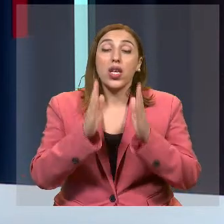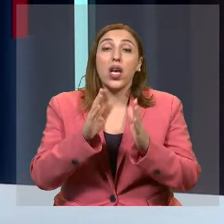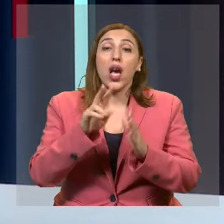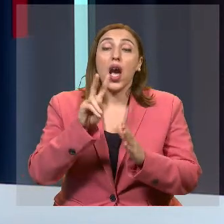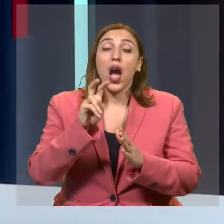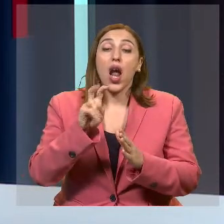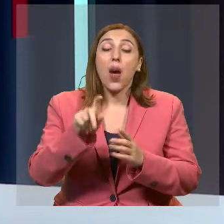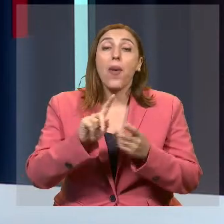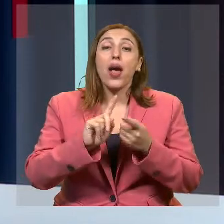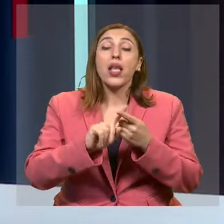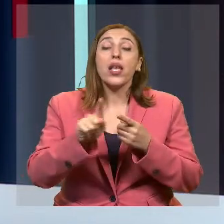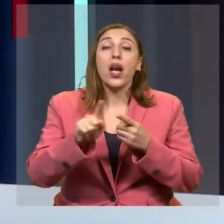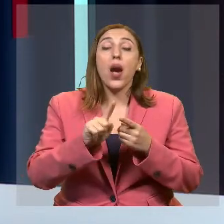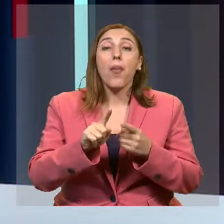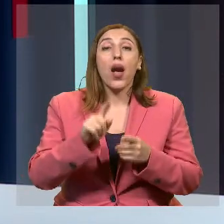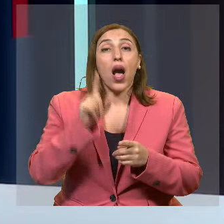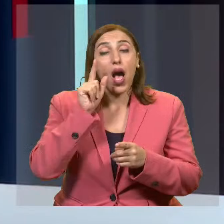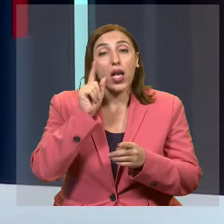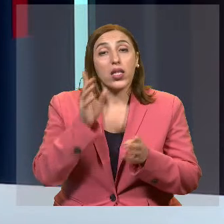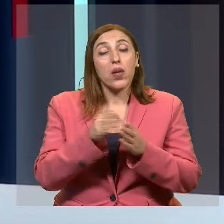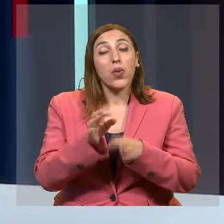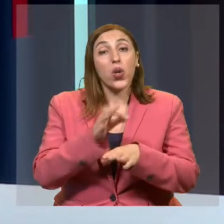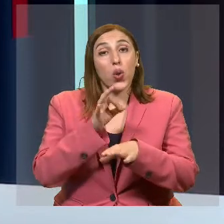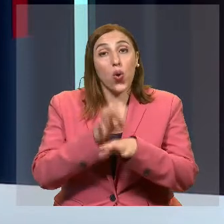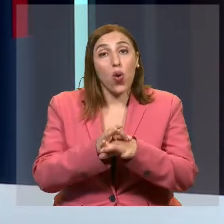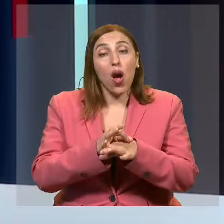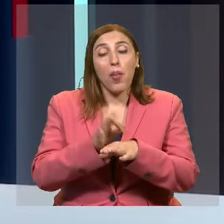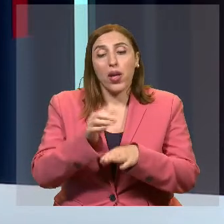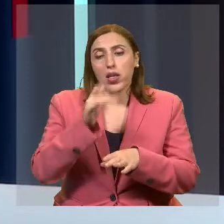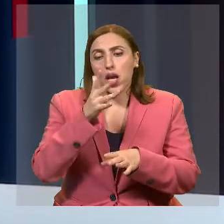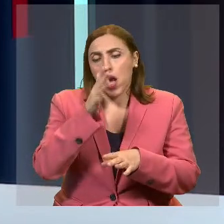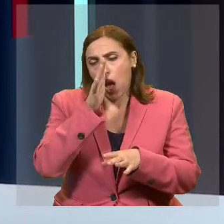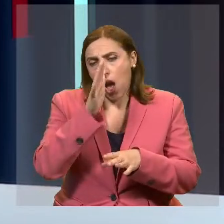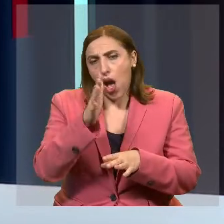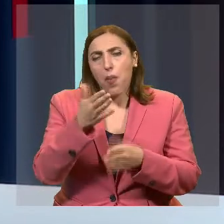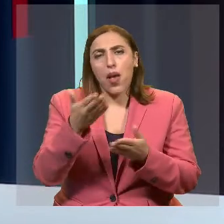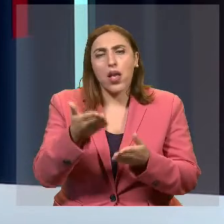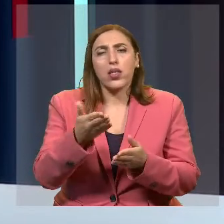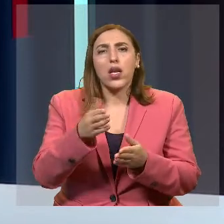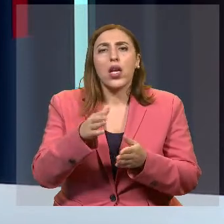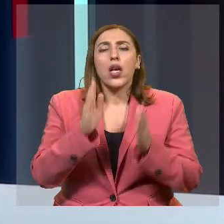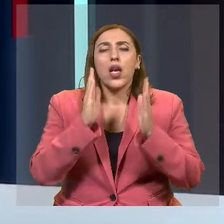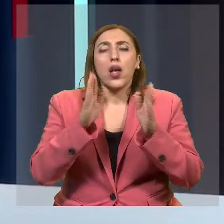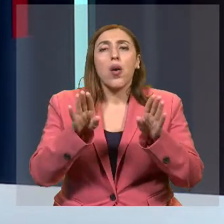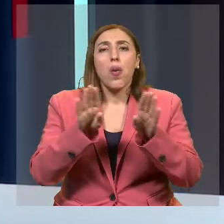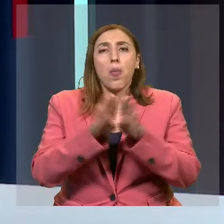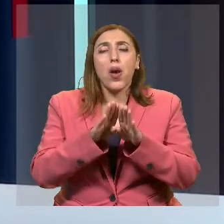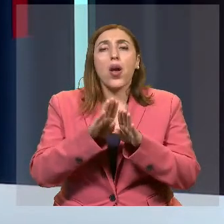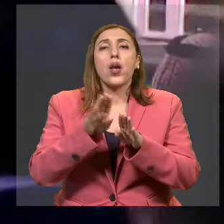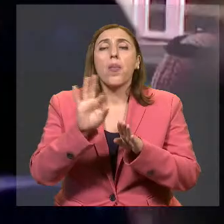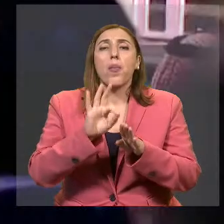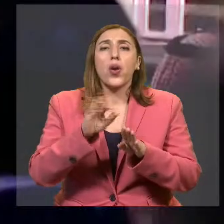Ղարաբաղի կապը Հայաստանի հետ, բայց ամիսներով փակ միջանցքին Ռուսաստանի նախագահ Պուտինը չի անդրադարձել։